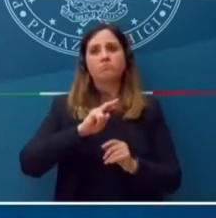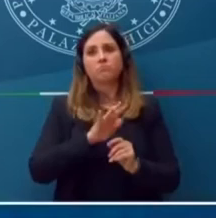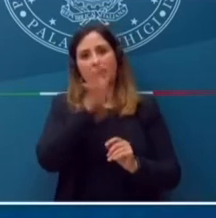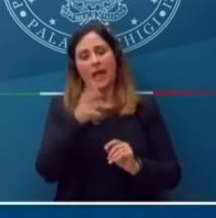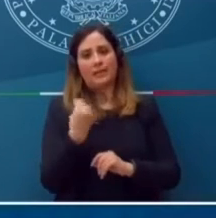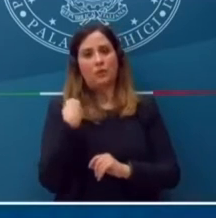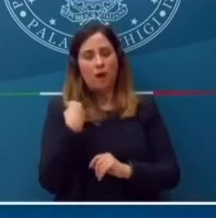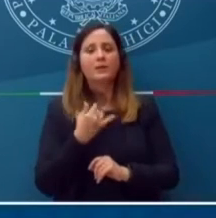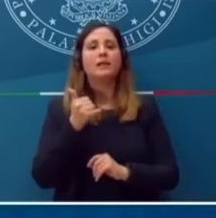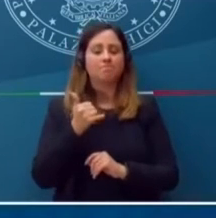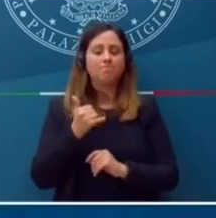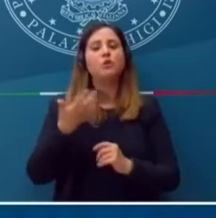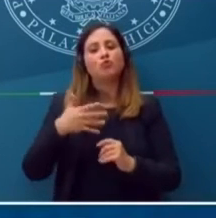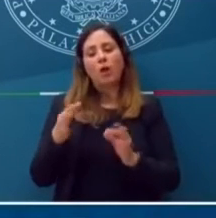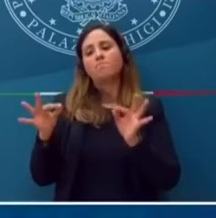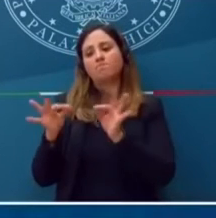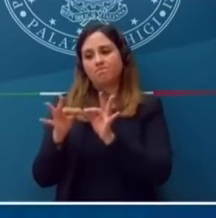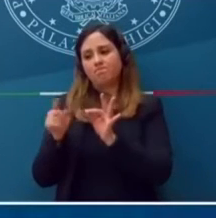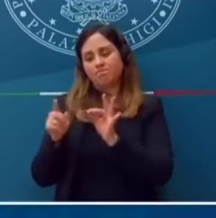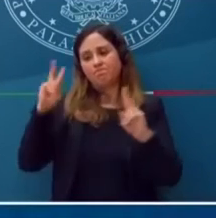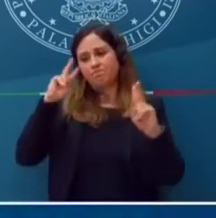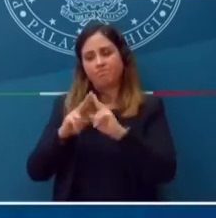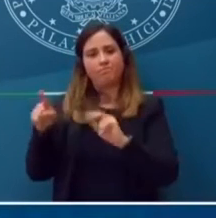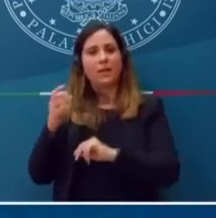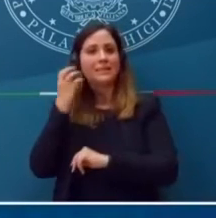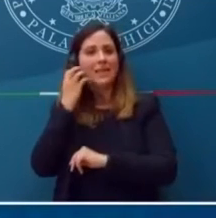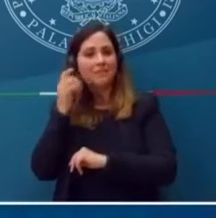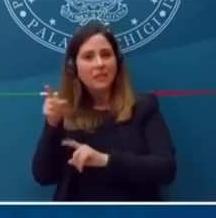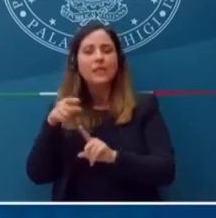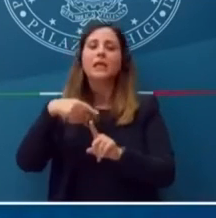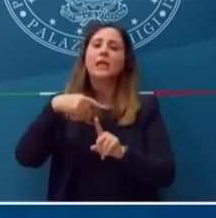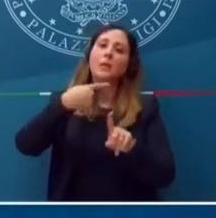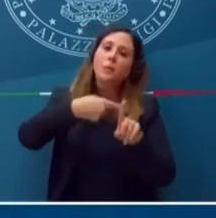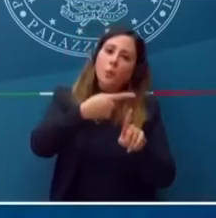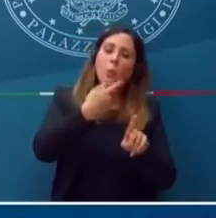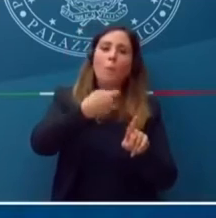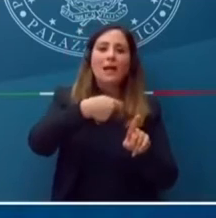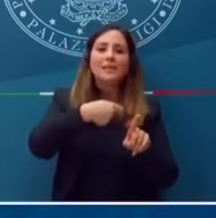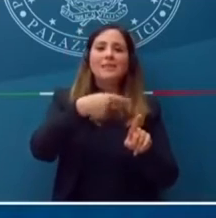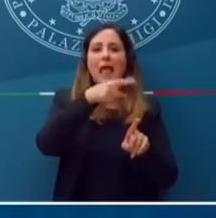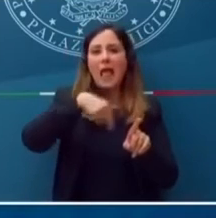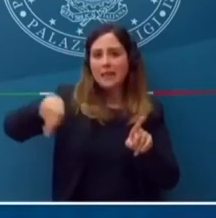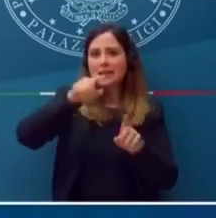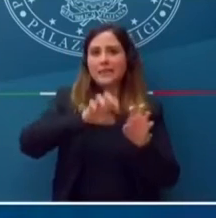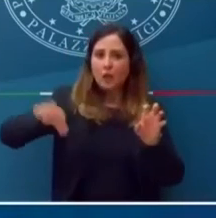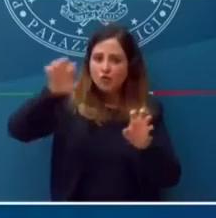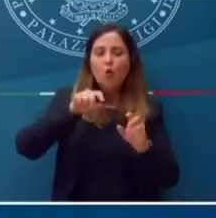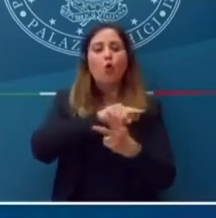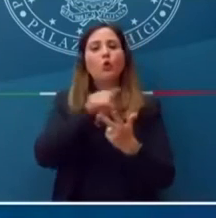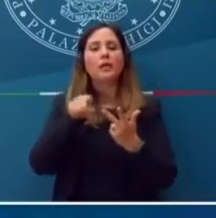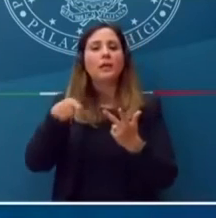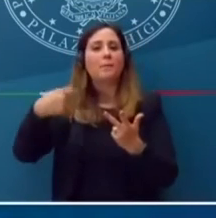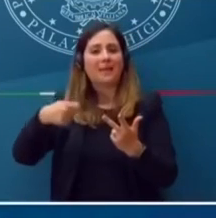effettivamente Salvini e ho visto i presidenti di regione, ho visto anche i presidenti dell'ANCI e delle